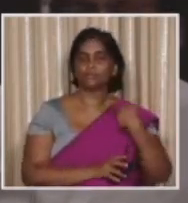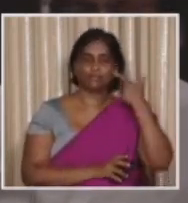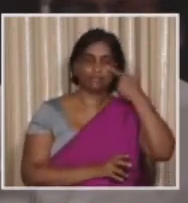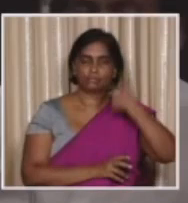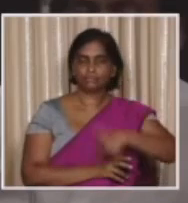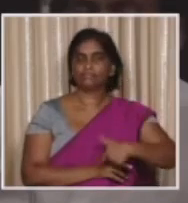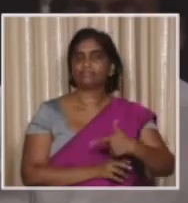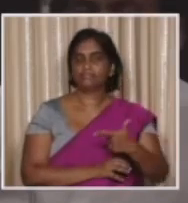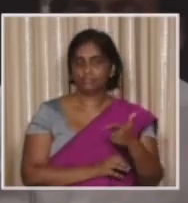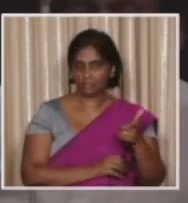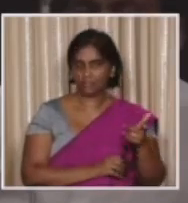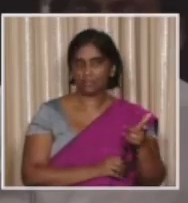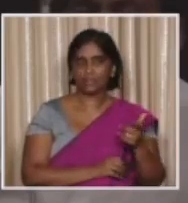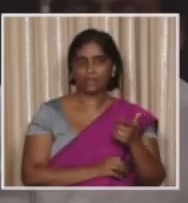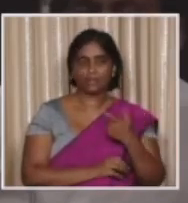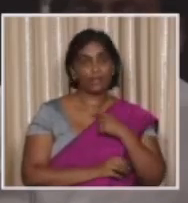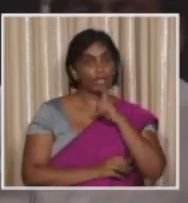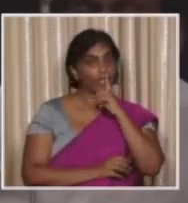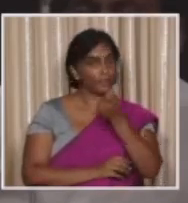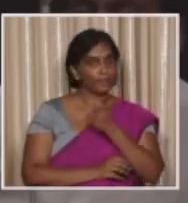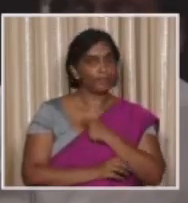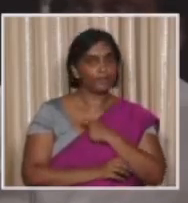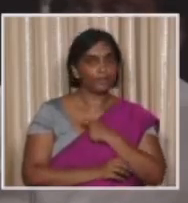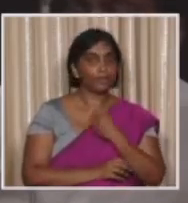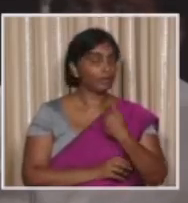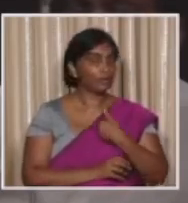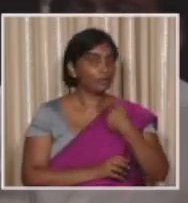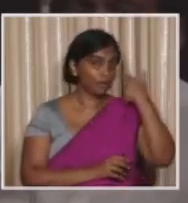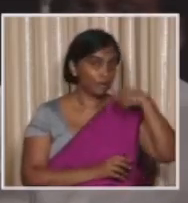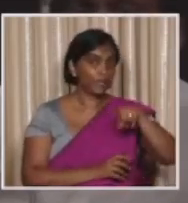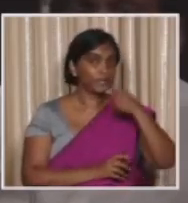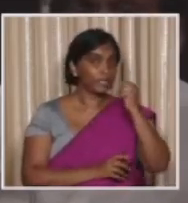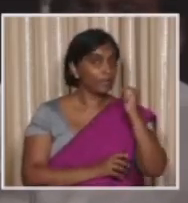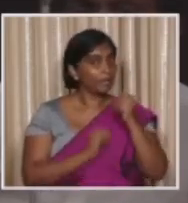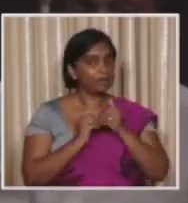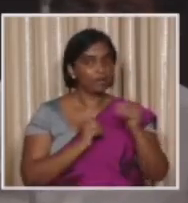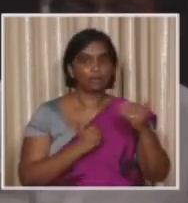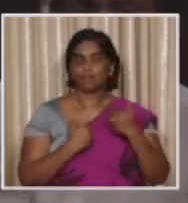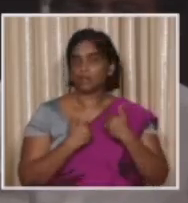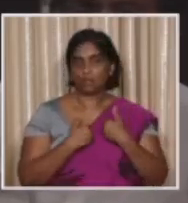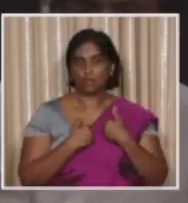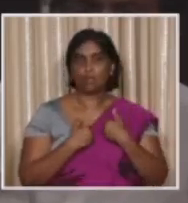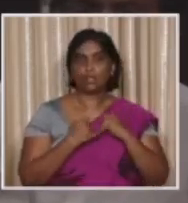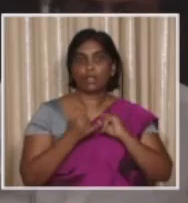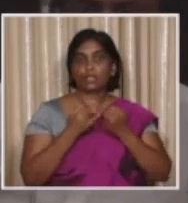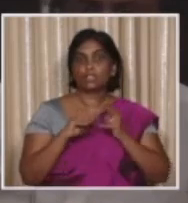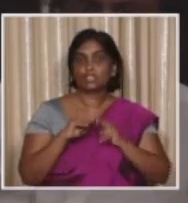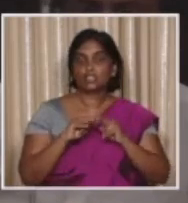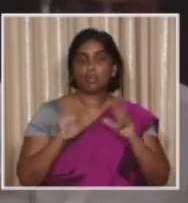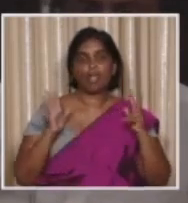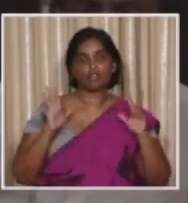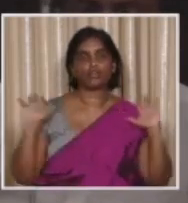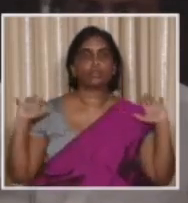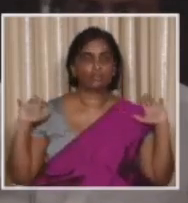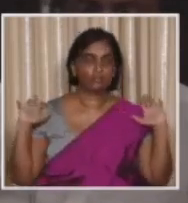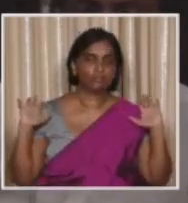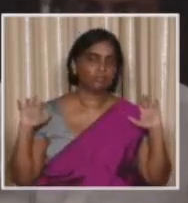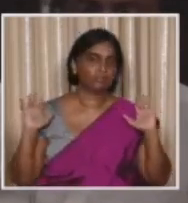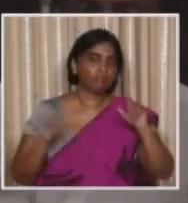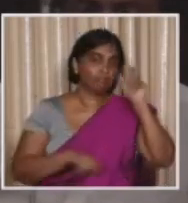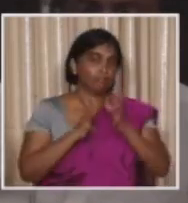ස්වයංක්‍රීයව සිද්ධ වෙනවා. මට හැවෙල්ලා බෑ කිව්වා අපේ ෂෙඩ් 150ක් දුවන්න නම් අපිට නම් ඕන නිලධාරි 80යි කියලා සිනොපෙක් සමාගම මට